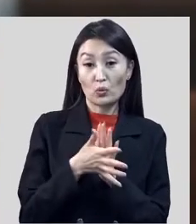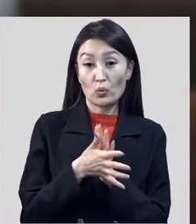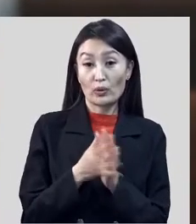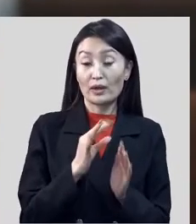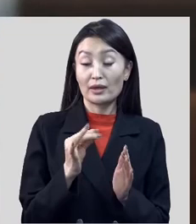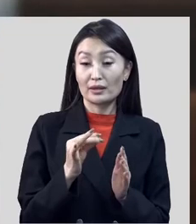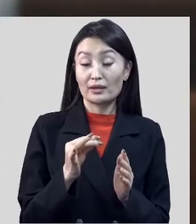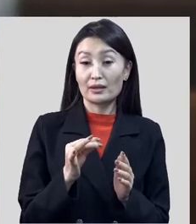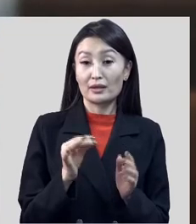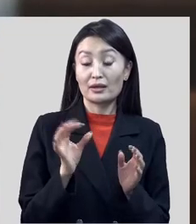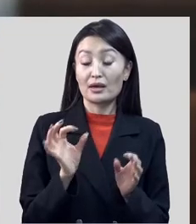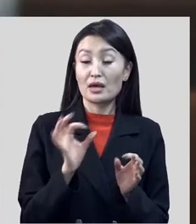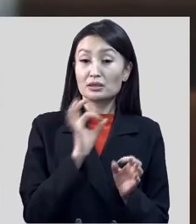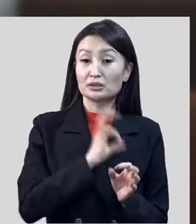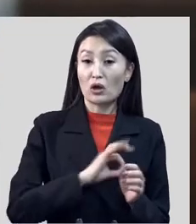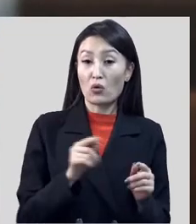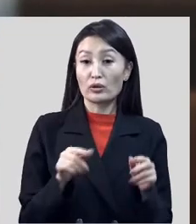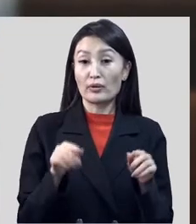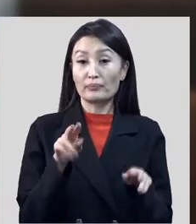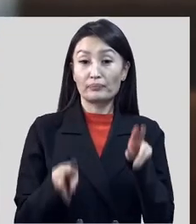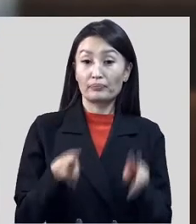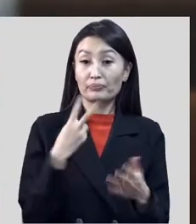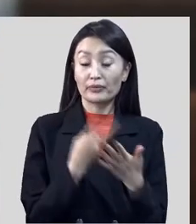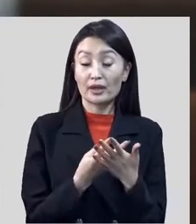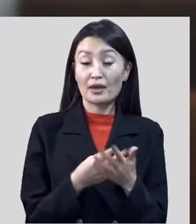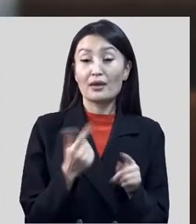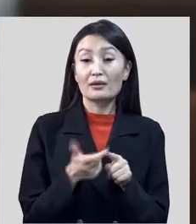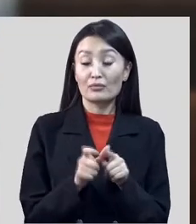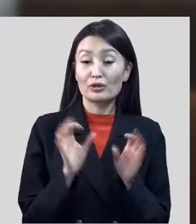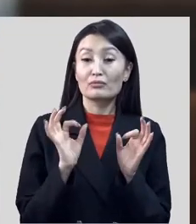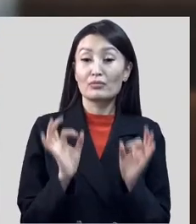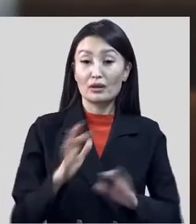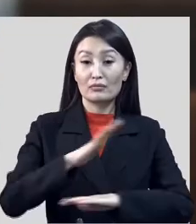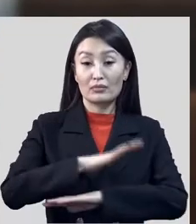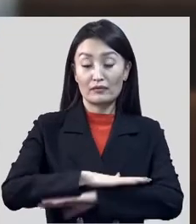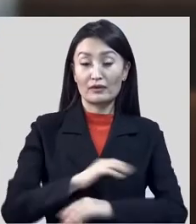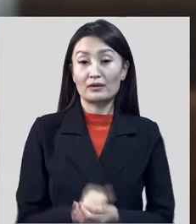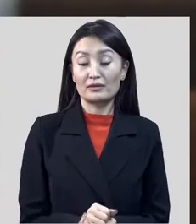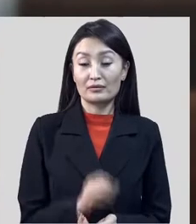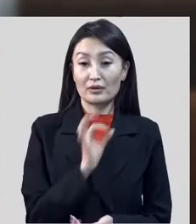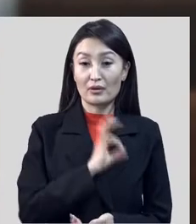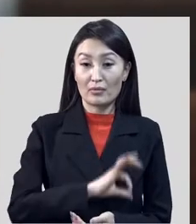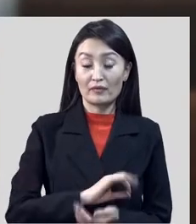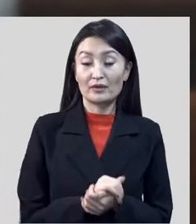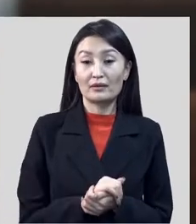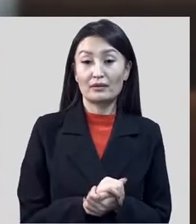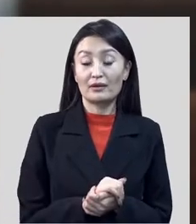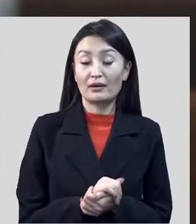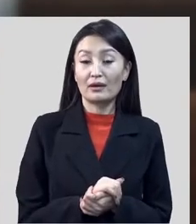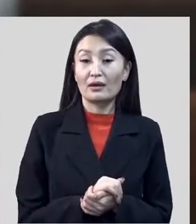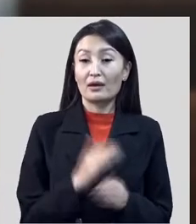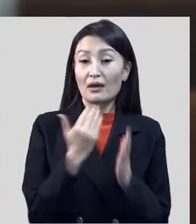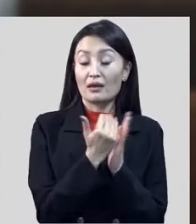соотносит их с доходами это будет примером рационального поведения рассмотрим этапы